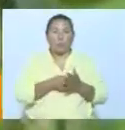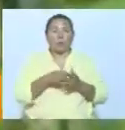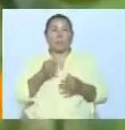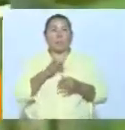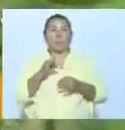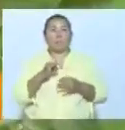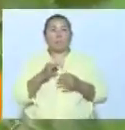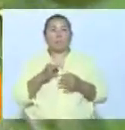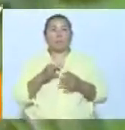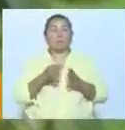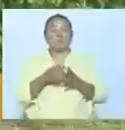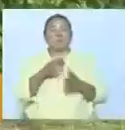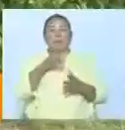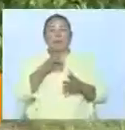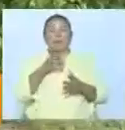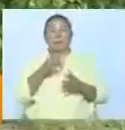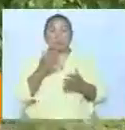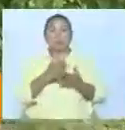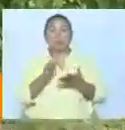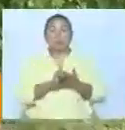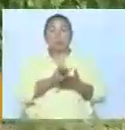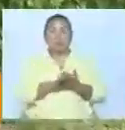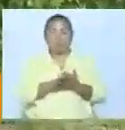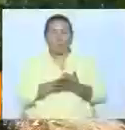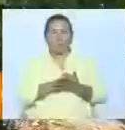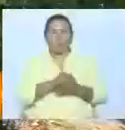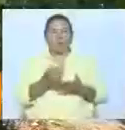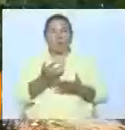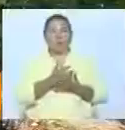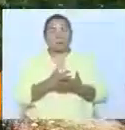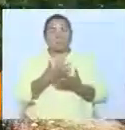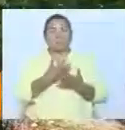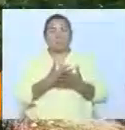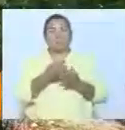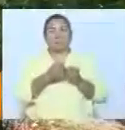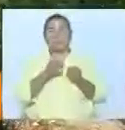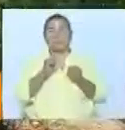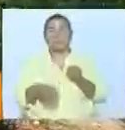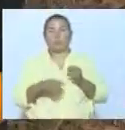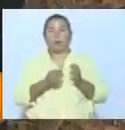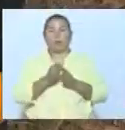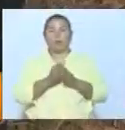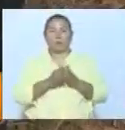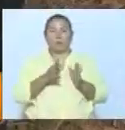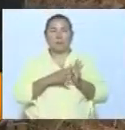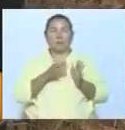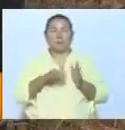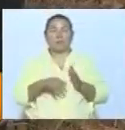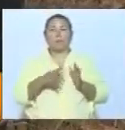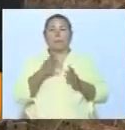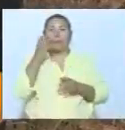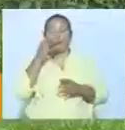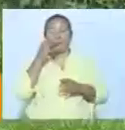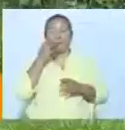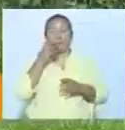порой из излишков яблок делает сухофрукты в прошлом году он собрал со своих полей 10 тонн огурцов 2 тонны яблок 3